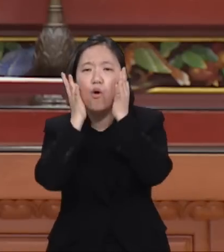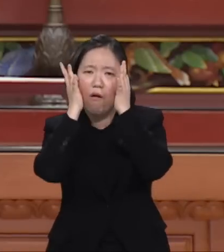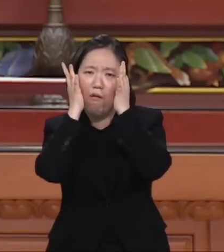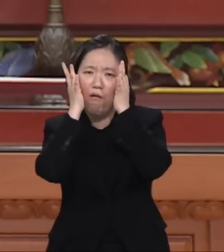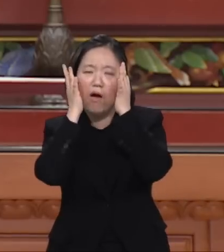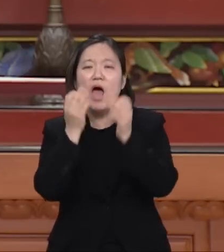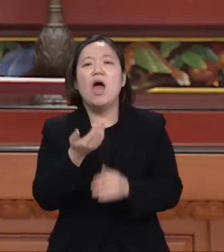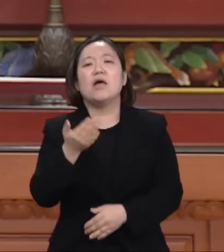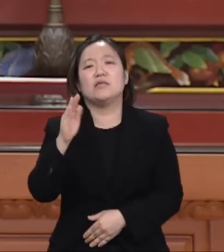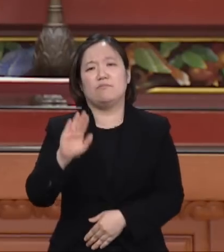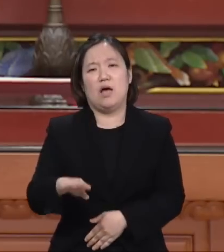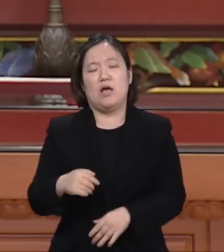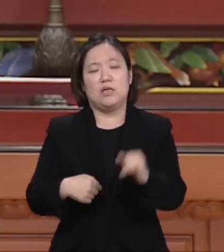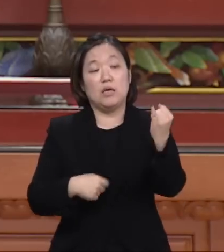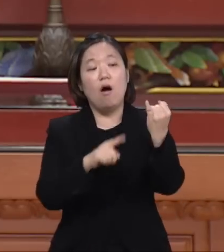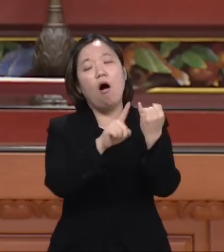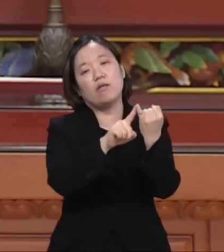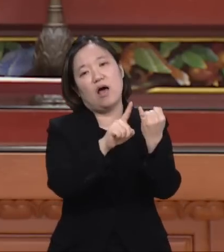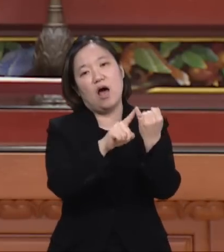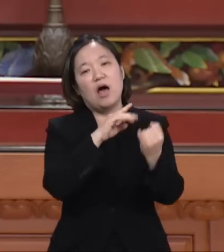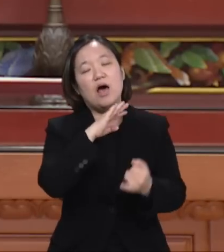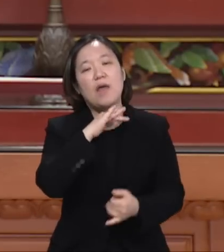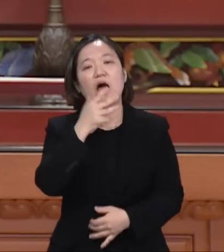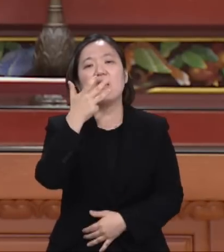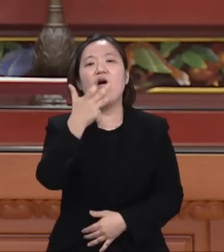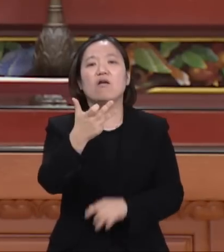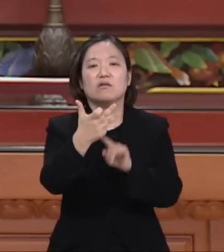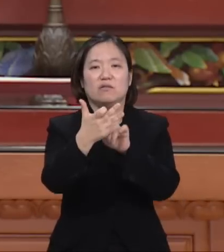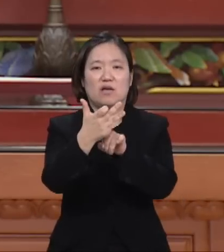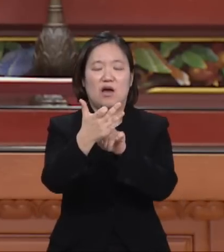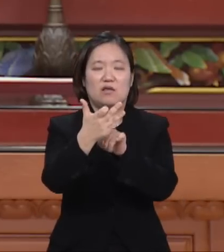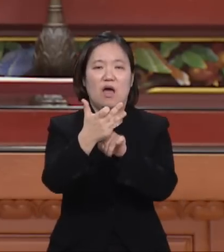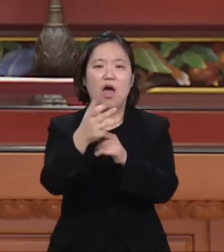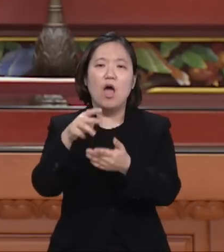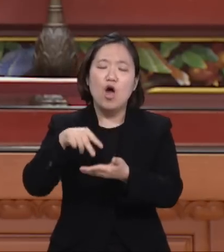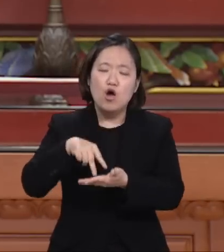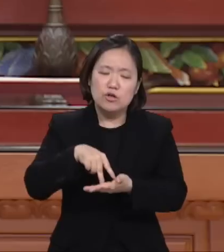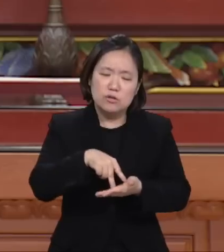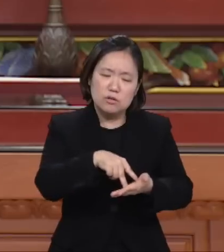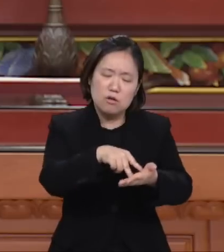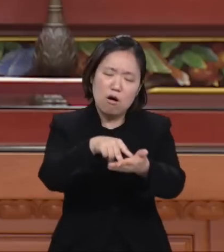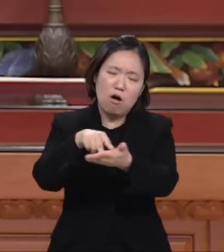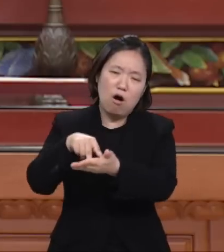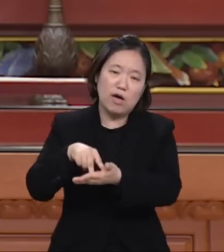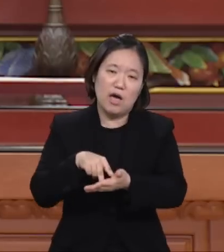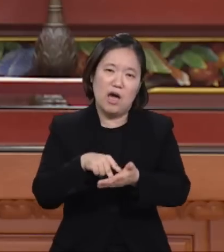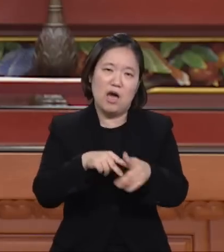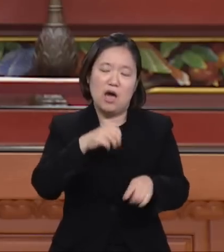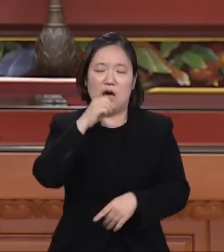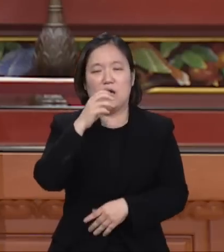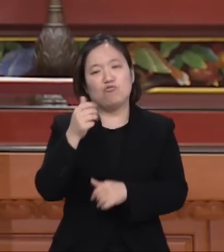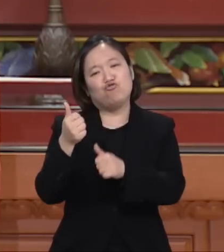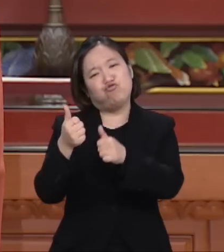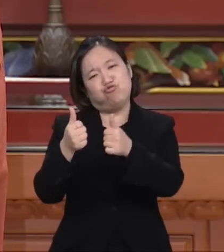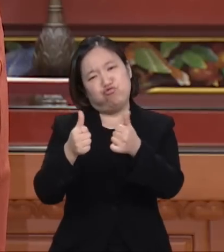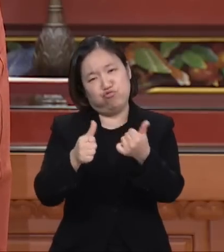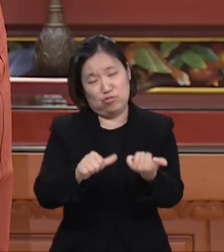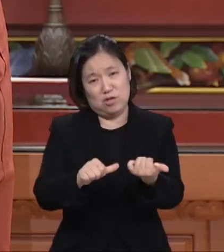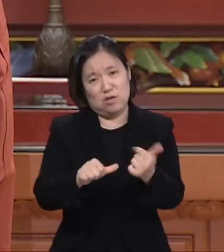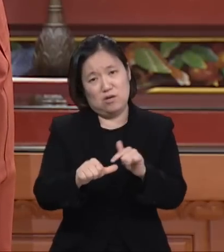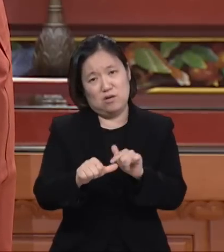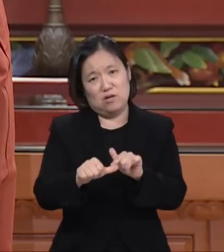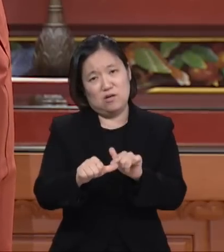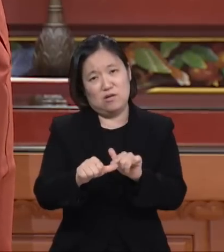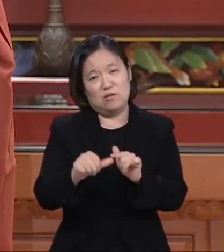정인자라는이 소녀가 18살의 결국 쓸쓸하게 입을 위해서 숨을 거두게